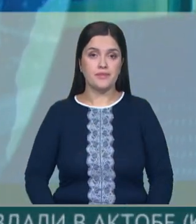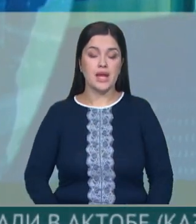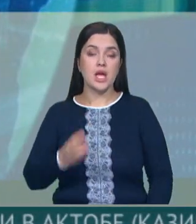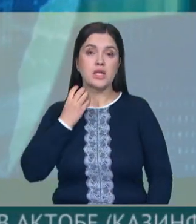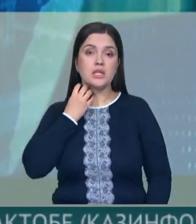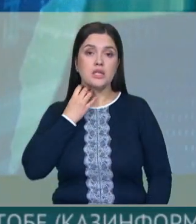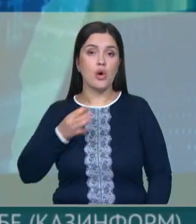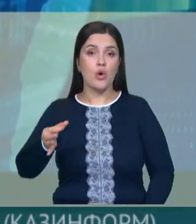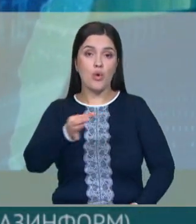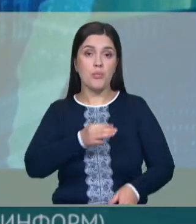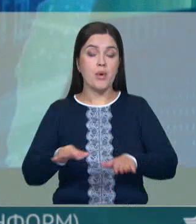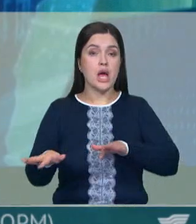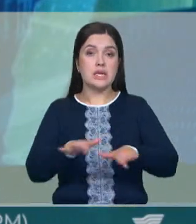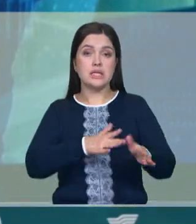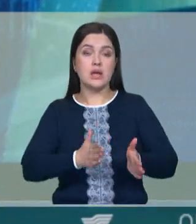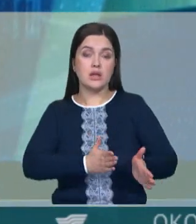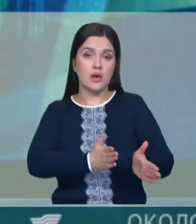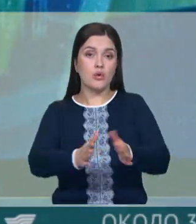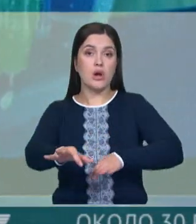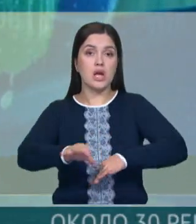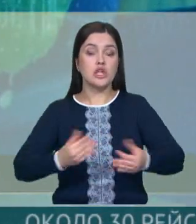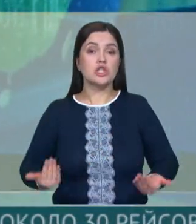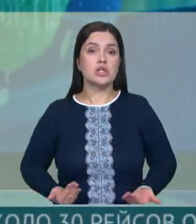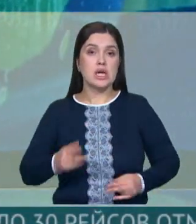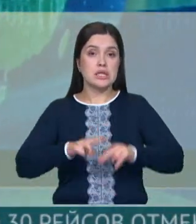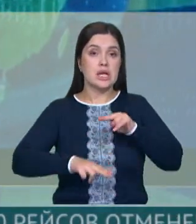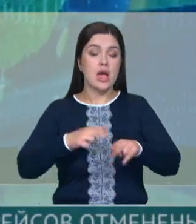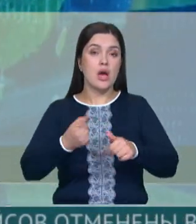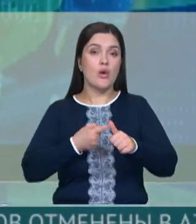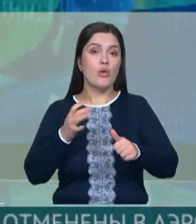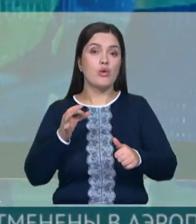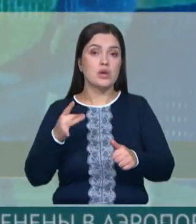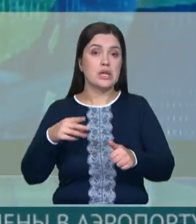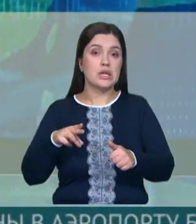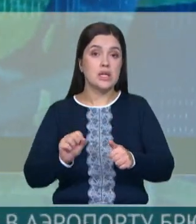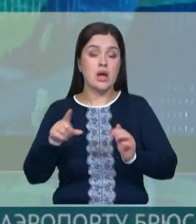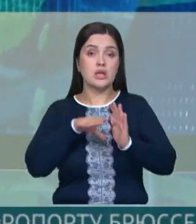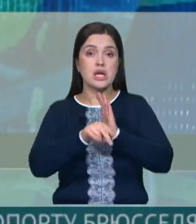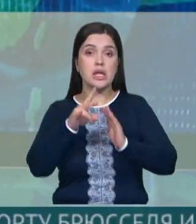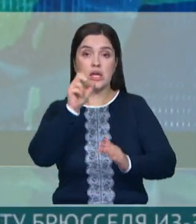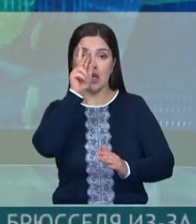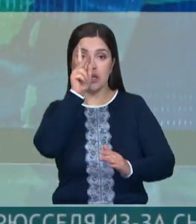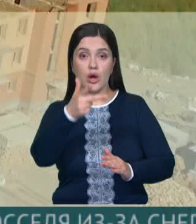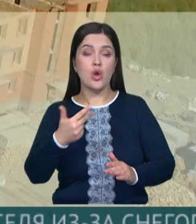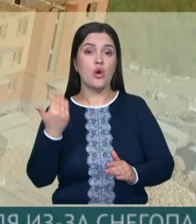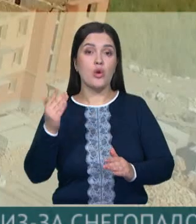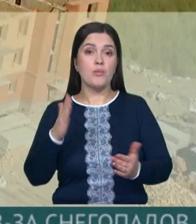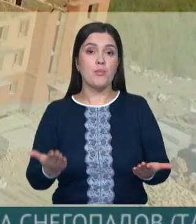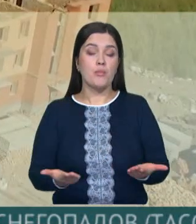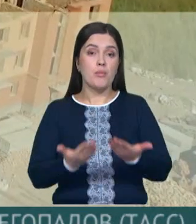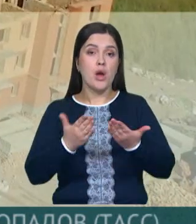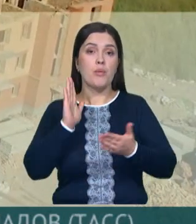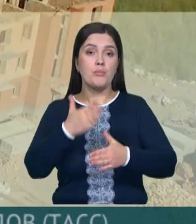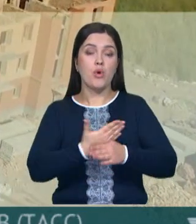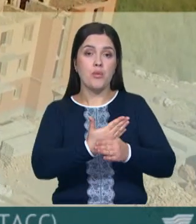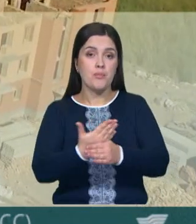В Кызылординской области разработана дорожная карта жилищного строительства «Орда». Она рассчитана на 3 года. Ее цель – поддержка